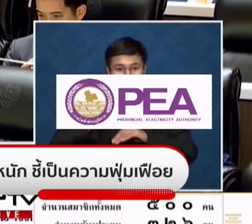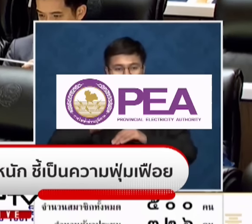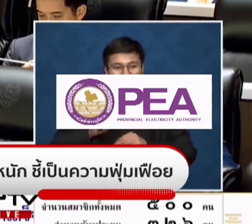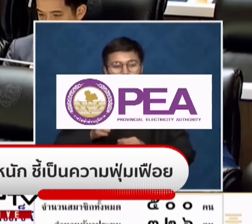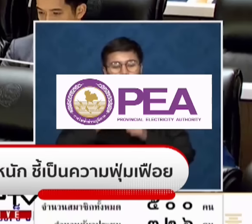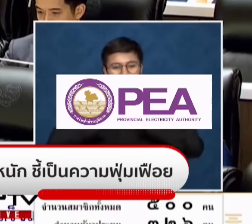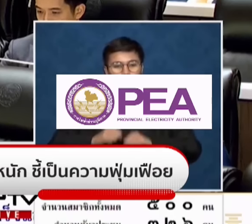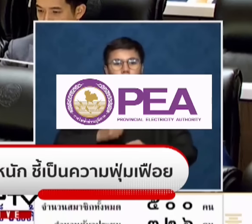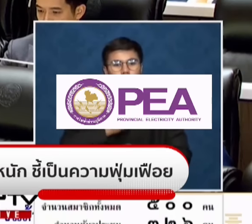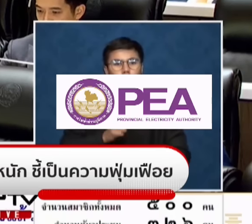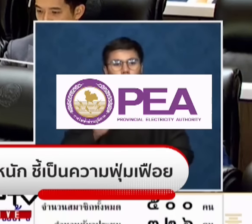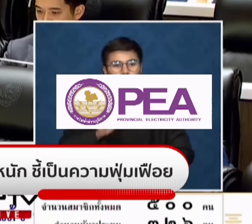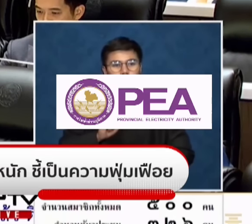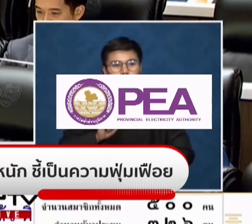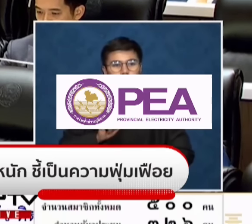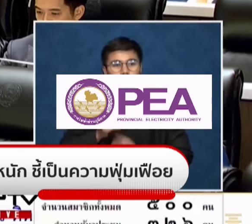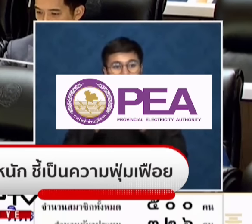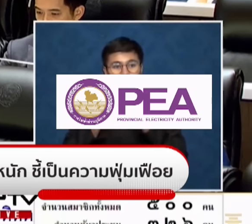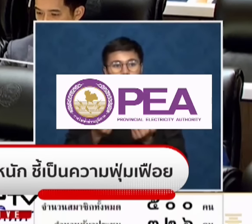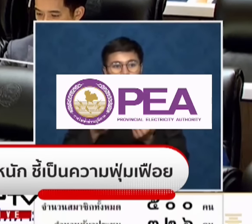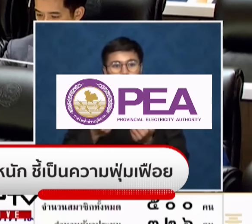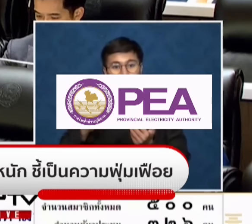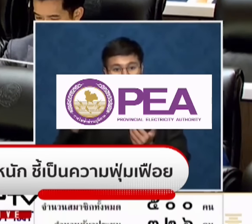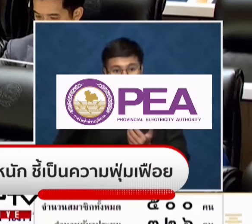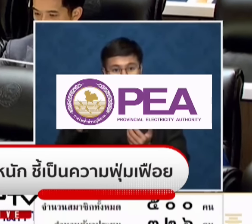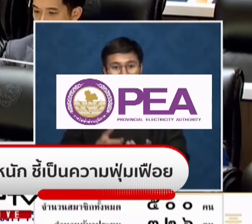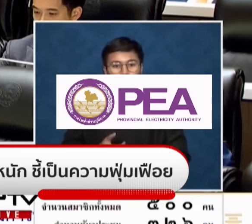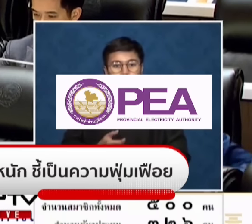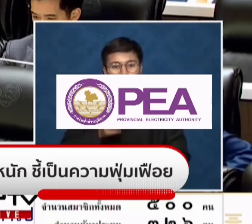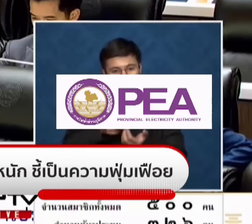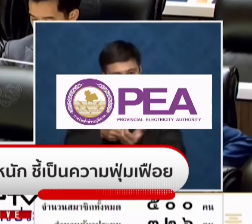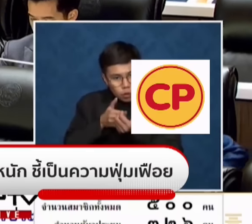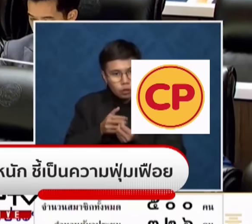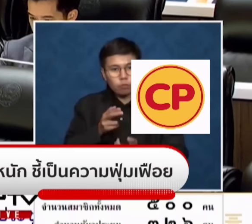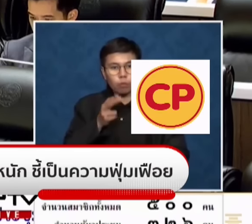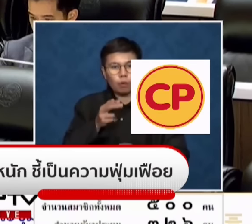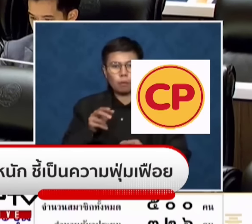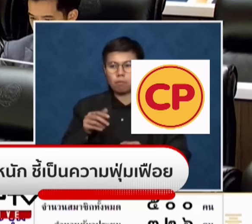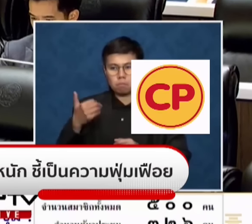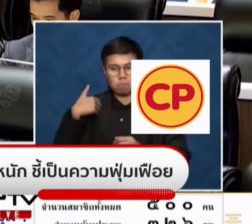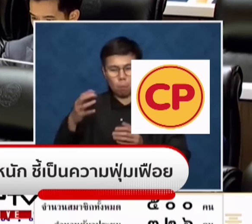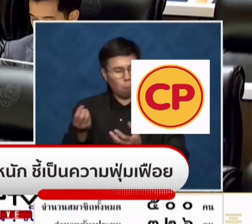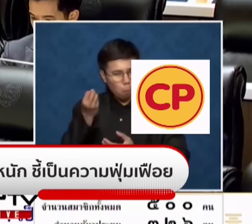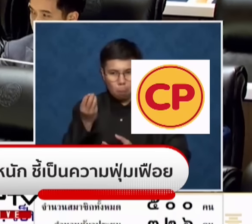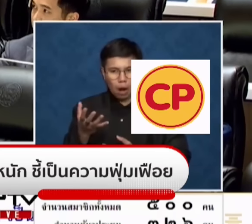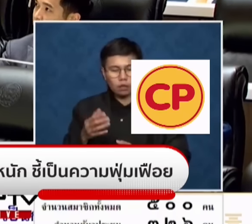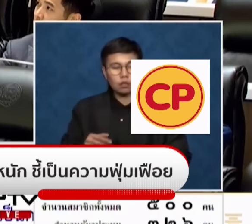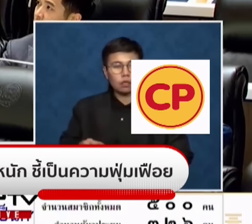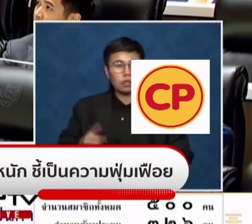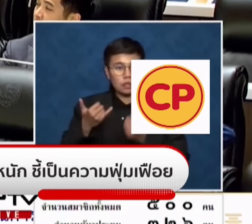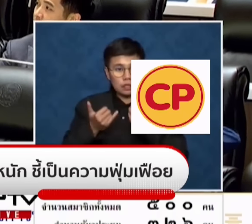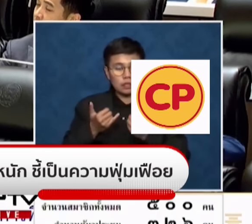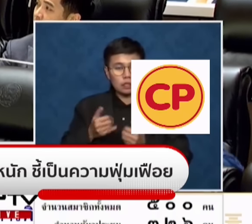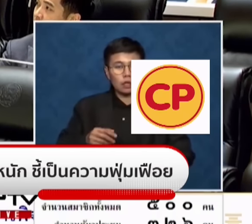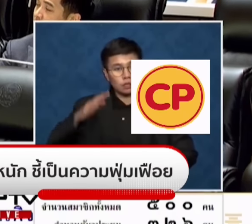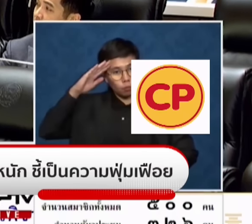ำรวจไทยก็กลายเป็นว่าตอนนี้เรามีอาวุธอยู่เต็มคลังเลยค่ะทั้งหมดทั้งมวลนี้ถามว่าตำรวจสามารถมีอาวุธได้ไหมดิฉันยืนยันว่